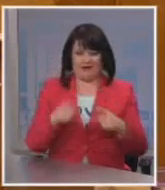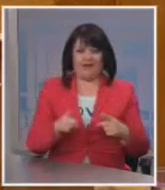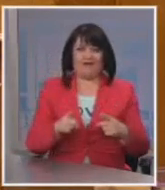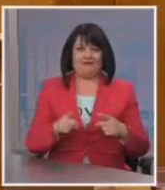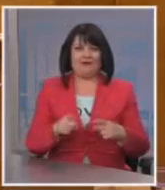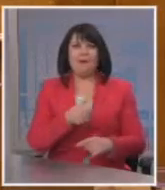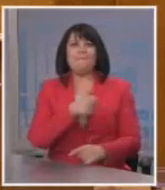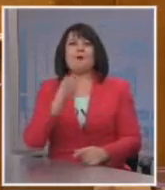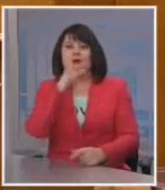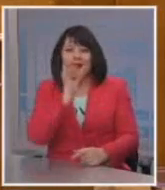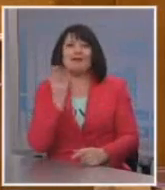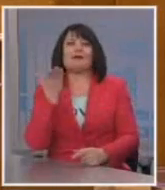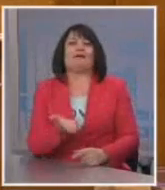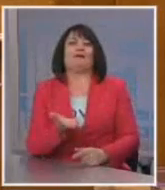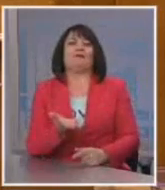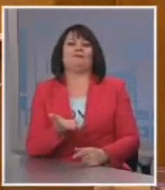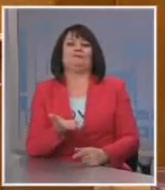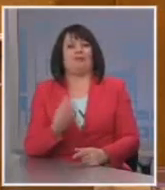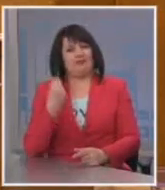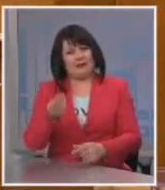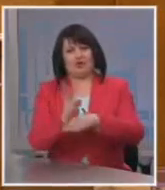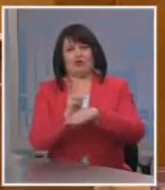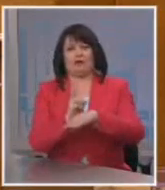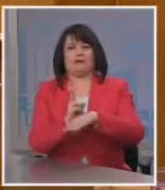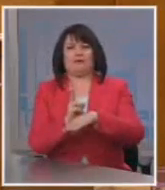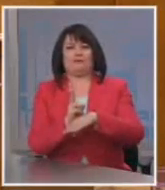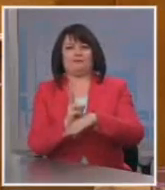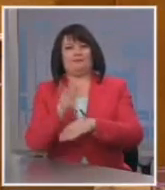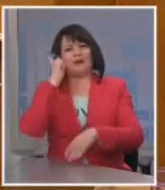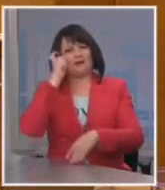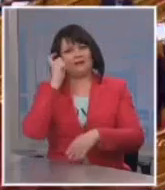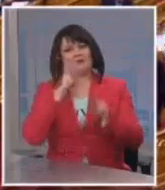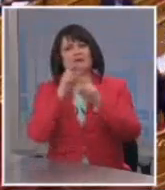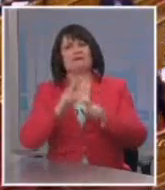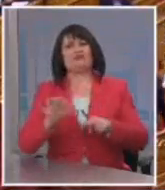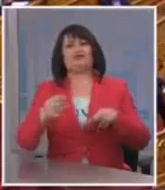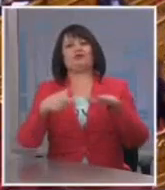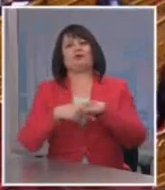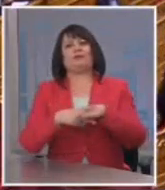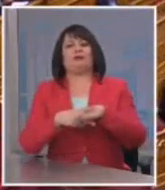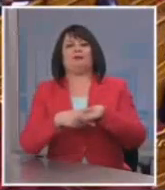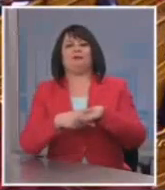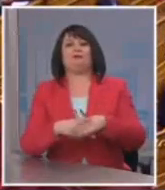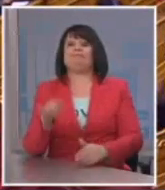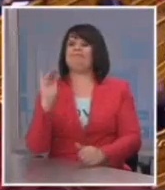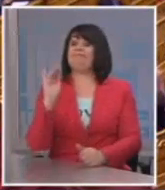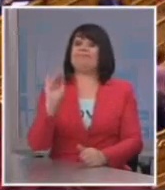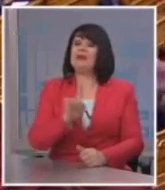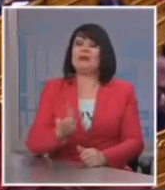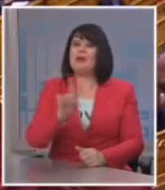μόνη αλήθεια που υπάρχει. Καταθέτω στη Βουλή την έκθεση του Διεθνούς Νομισματικού Ταμείου και ρωτάω τον κύριο